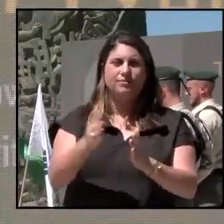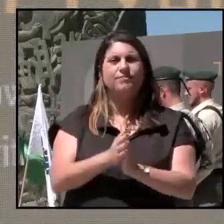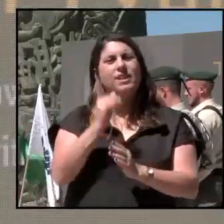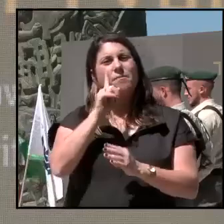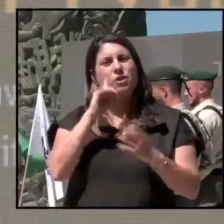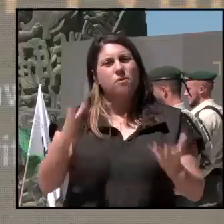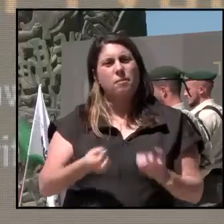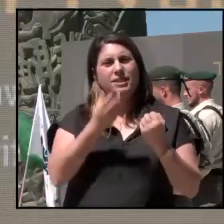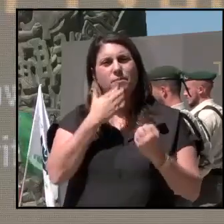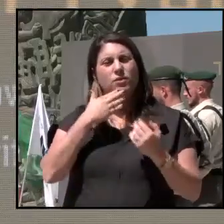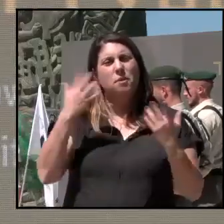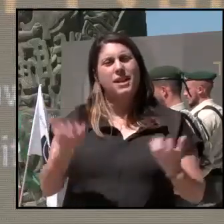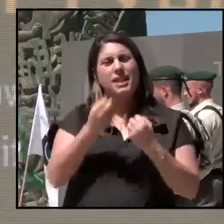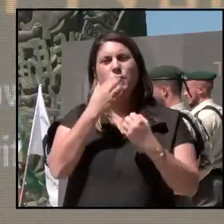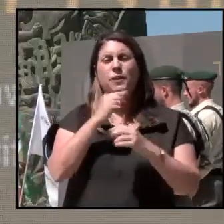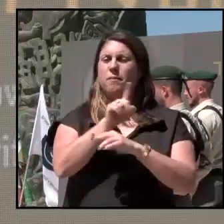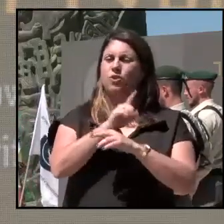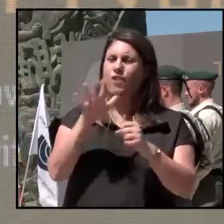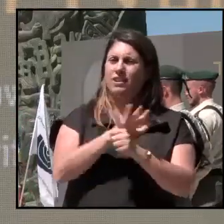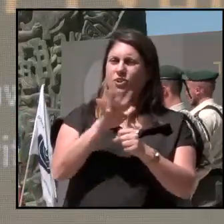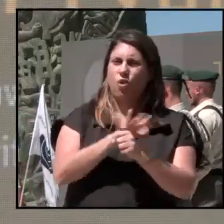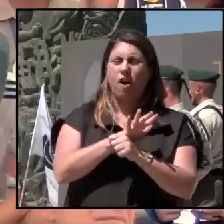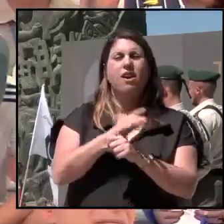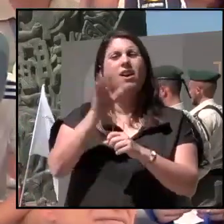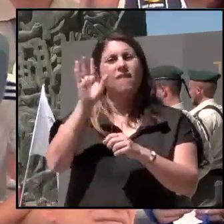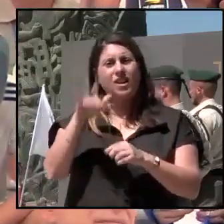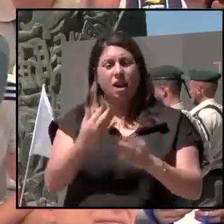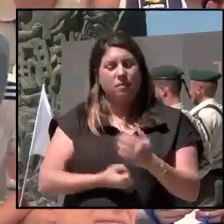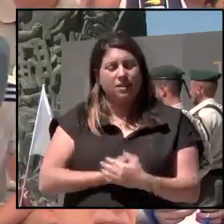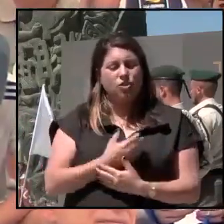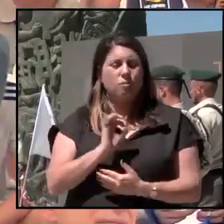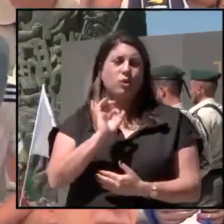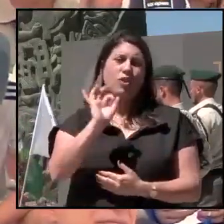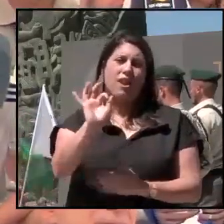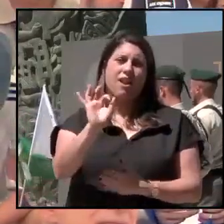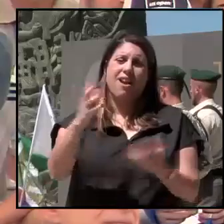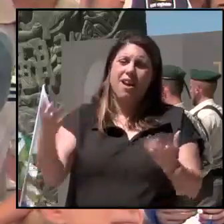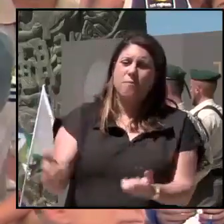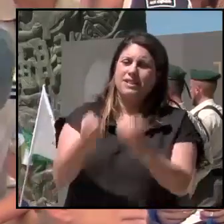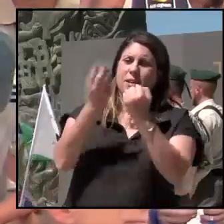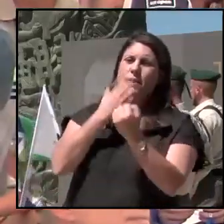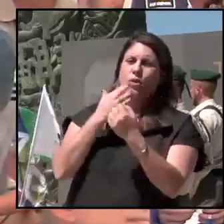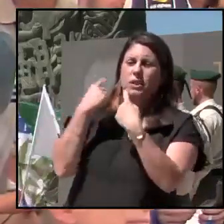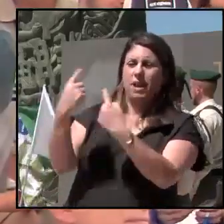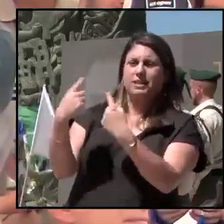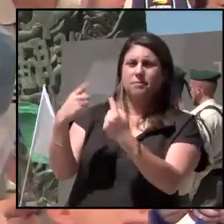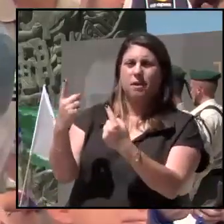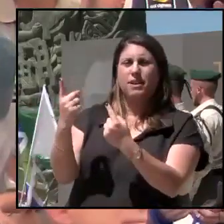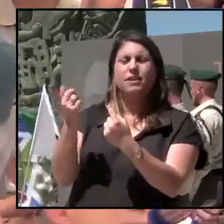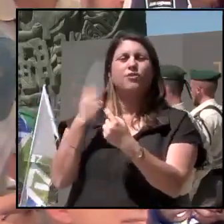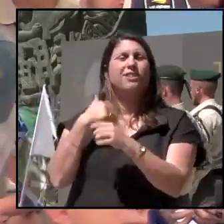המצילים היהודיים שהצילו יהודים בתקופת השואה, וברשות נשמותיהם של המצילים היהודים עצמם, שאני